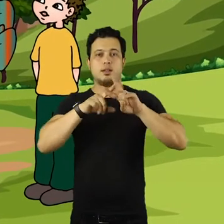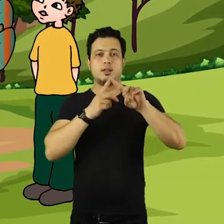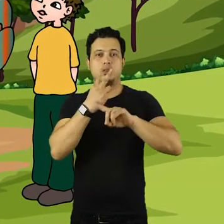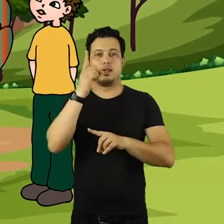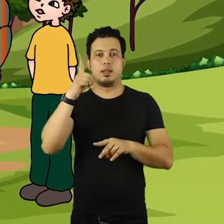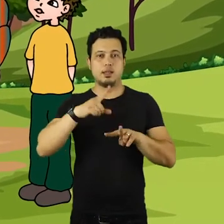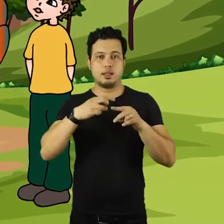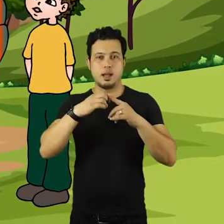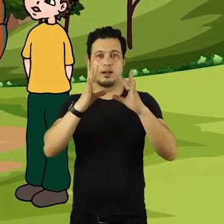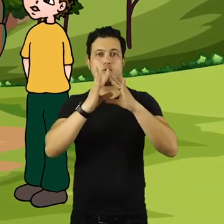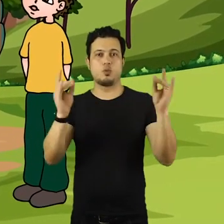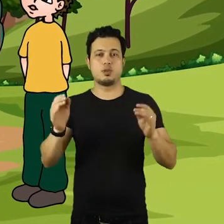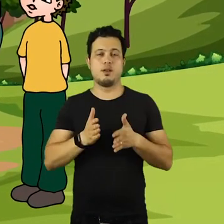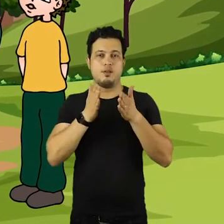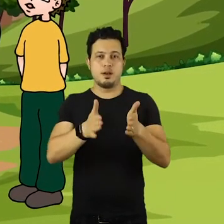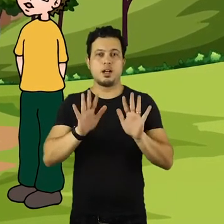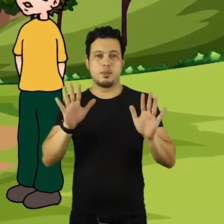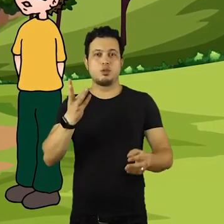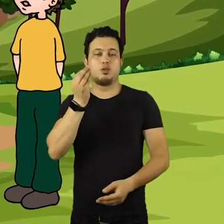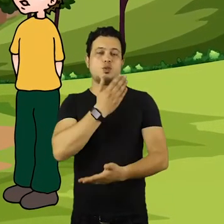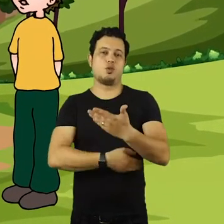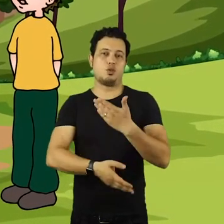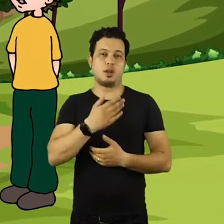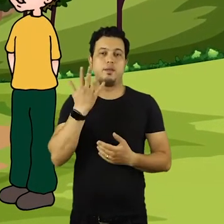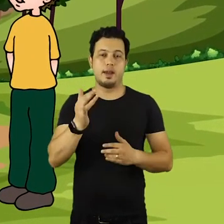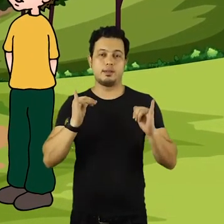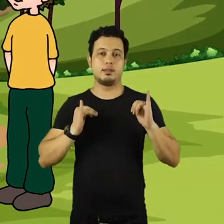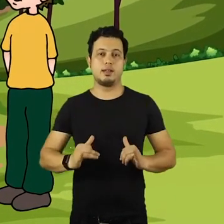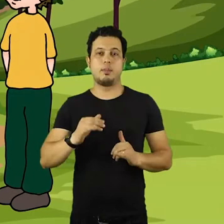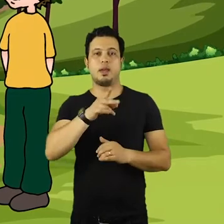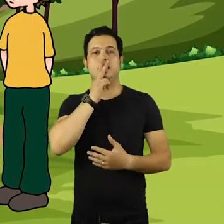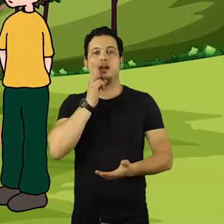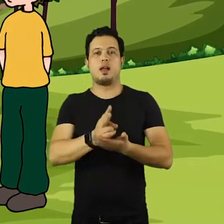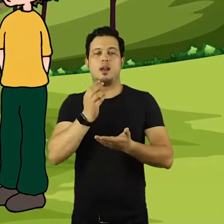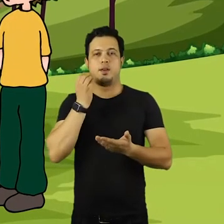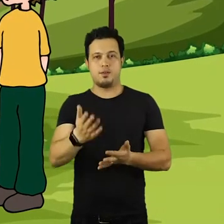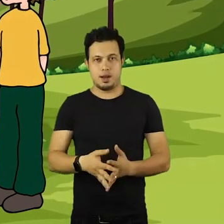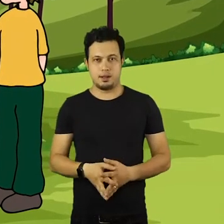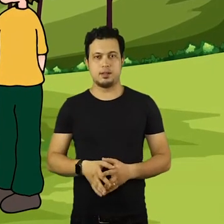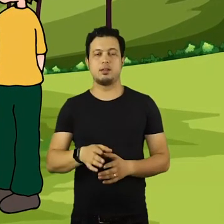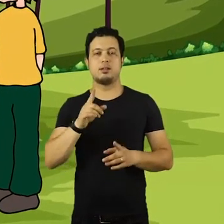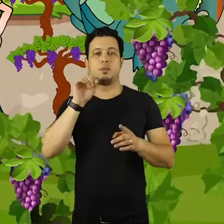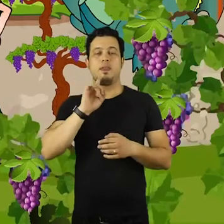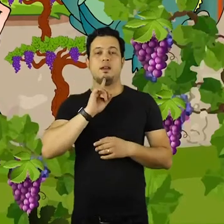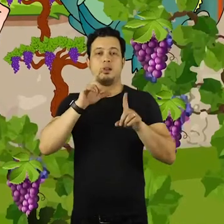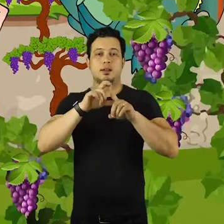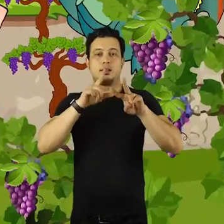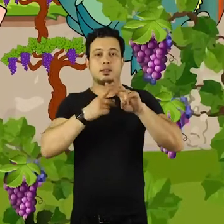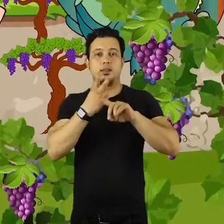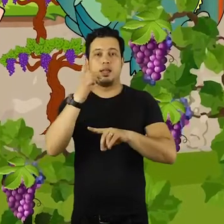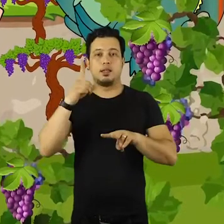köprüsüne kadar ulaştılar. Ancak çok yorulmuşlardı ve dinlenmeye karar verdiler.